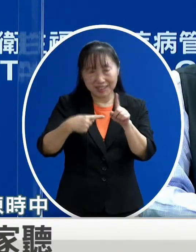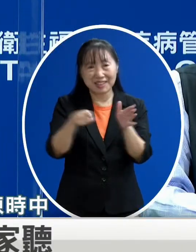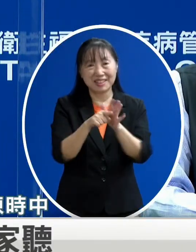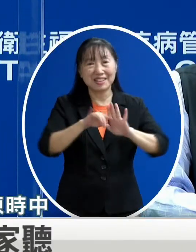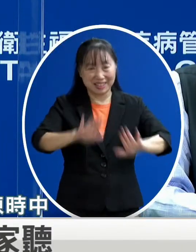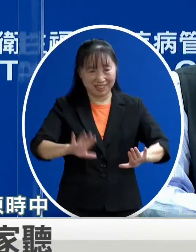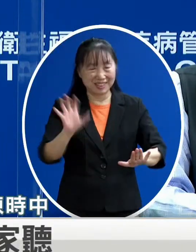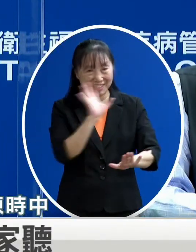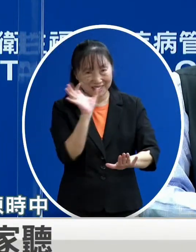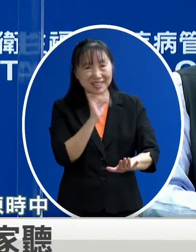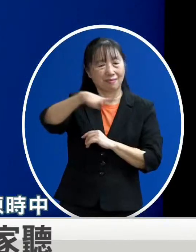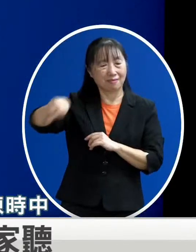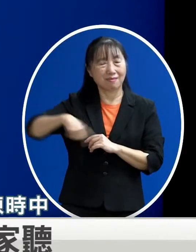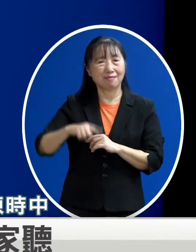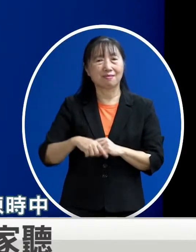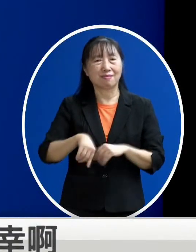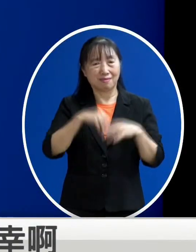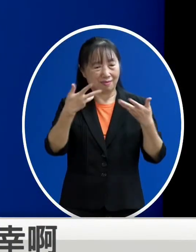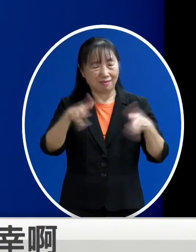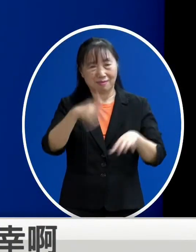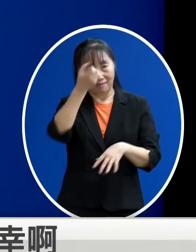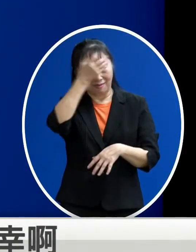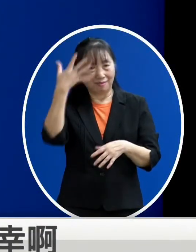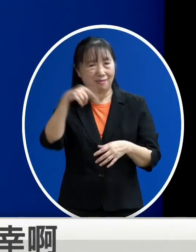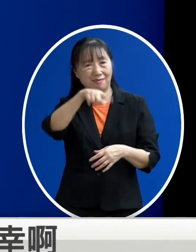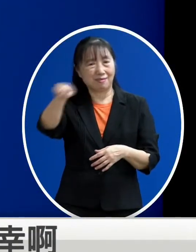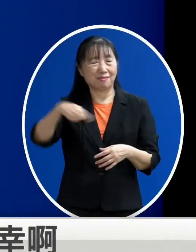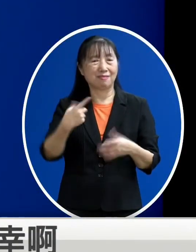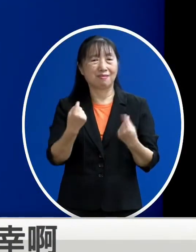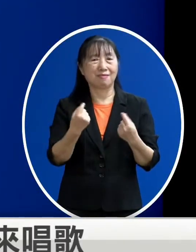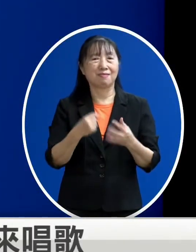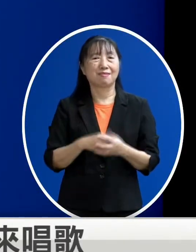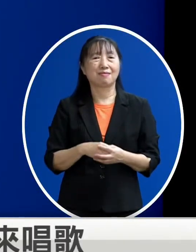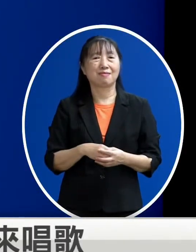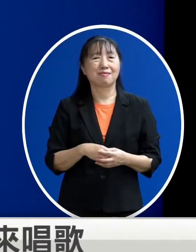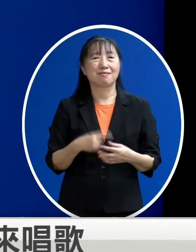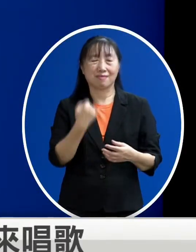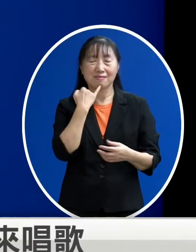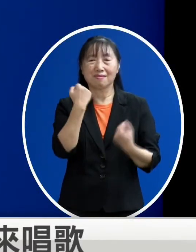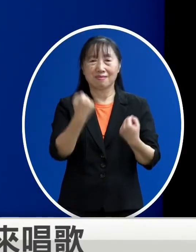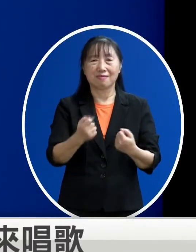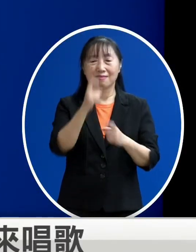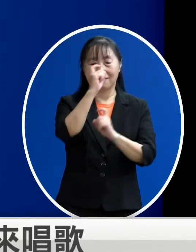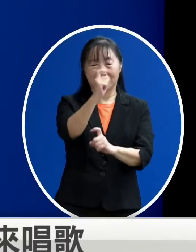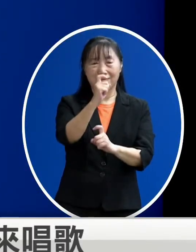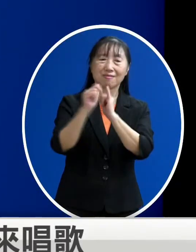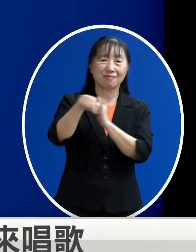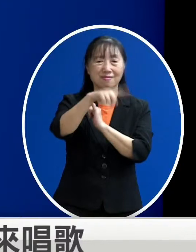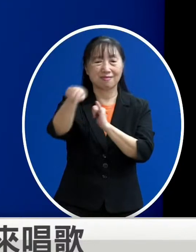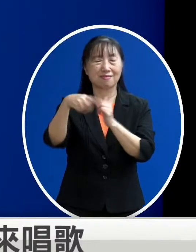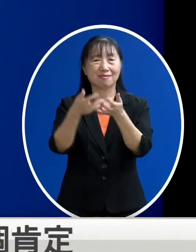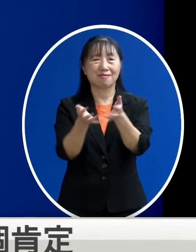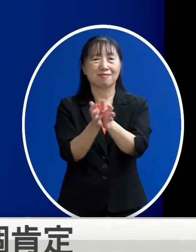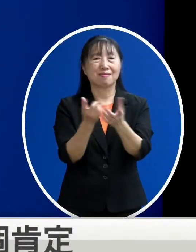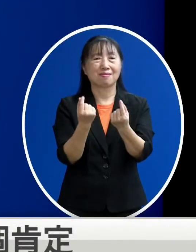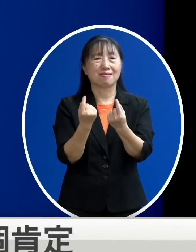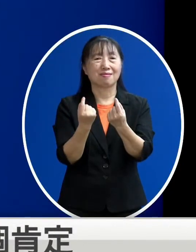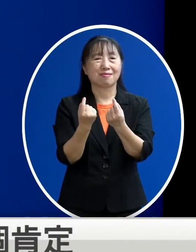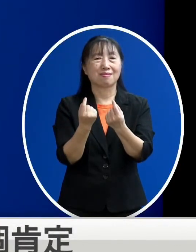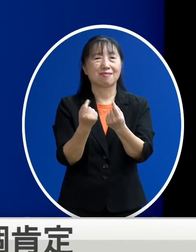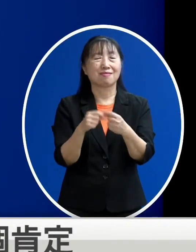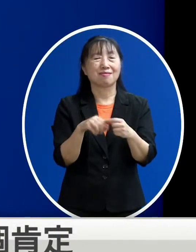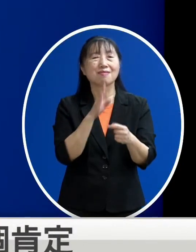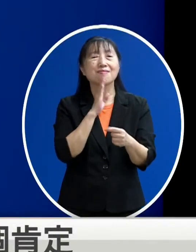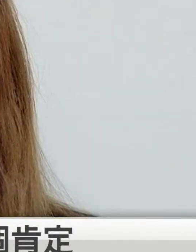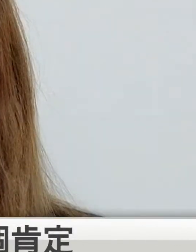歌给大家听。 谢谢，当然是觉得很荣幸，然后能够在国庆大典上能够来唱歌，应该是一个国